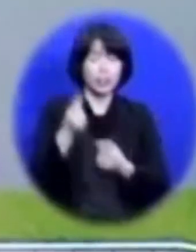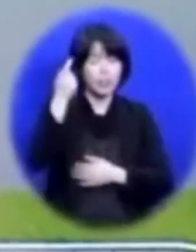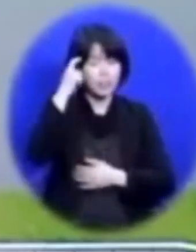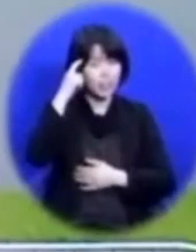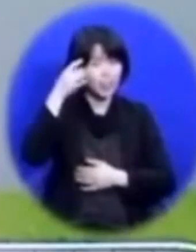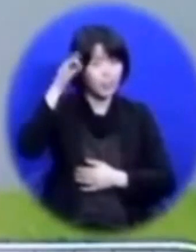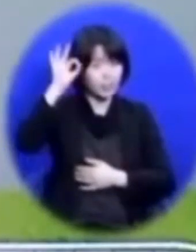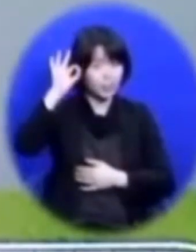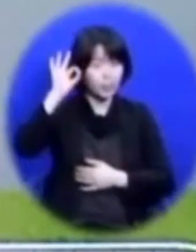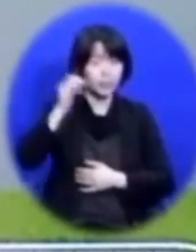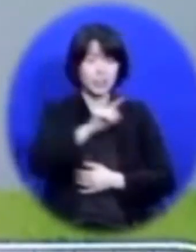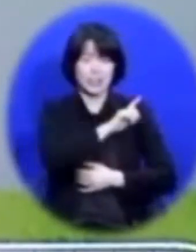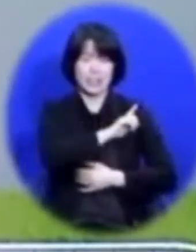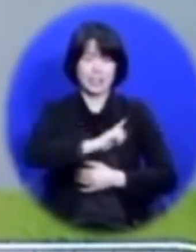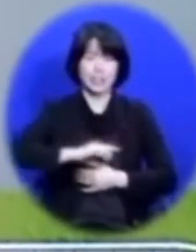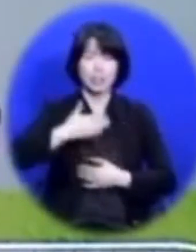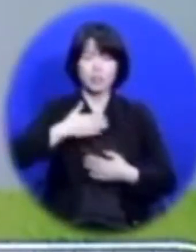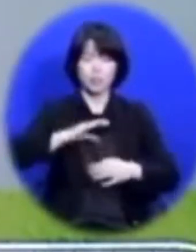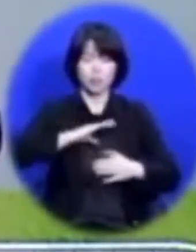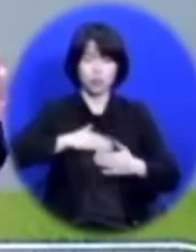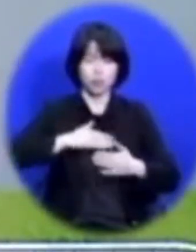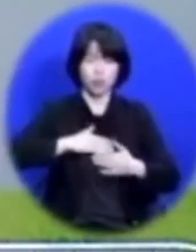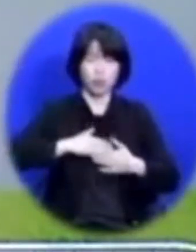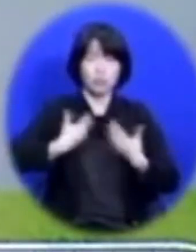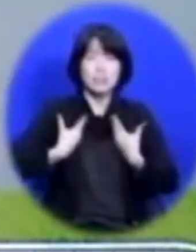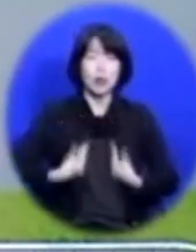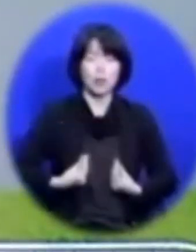끔찍한절망이다.이는